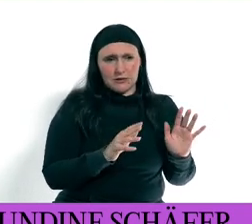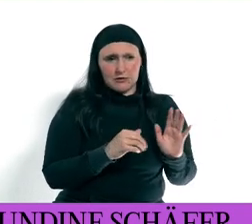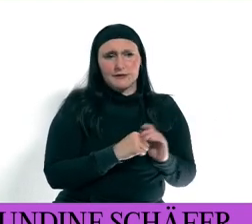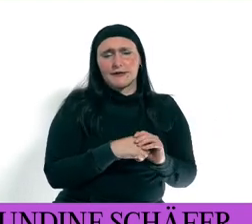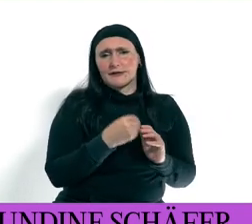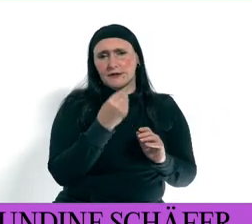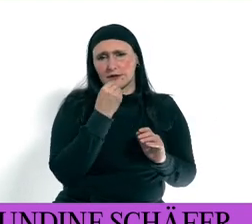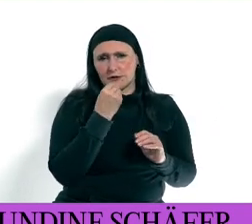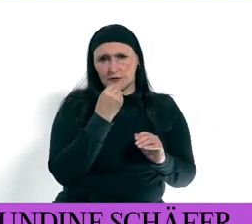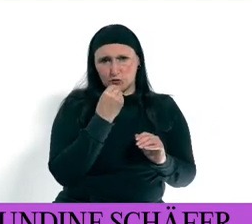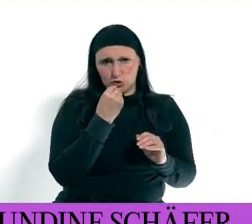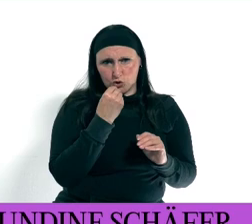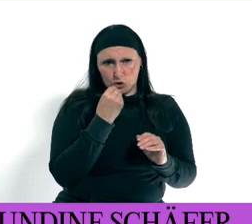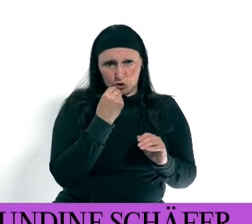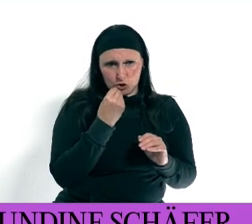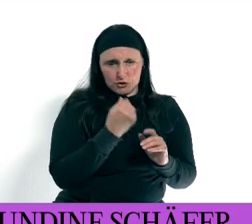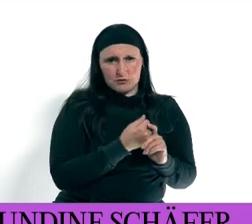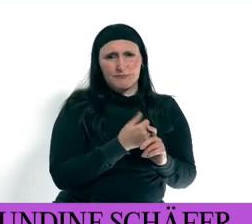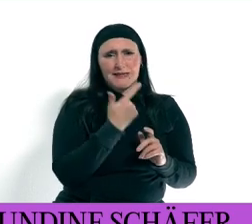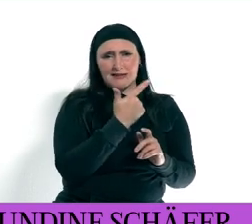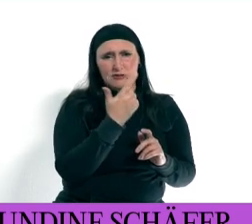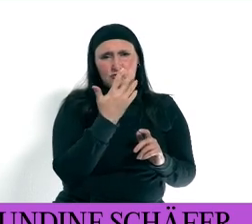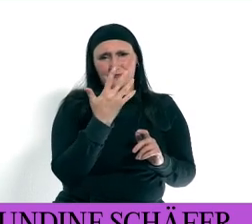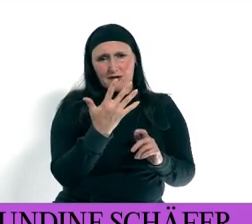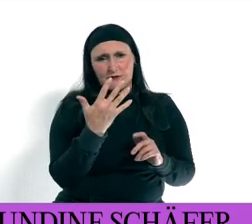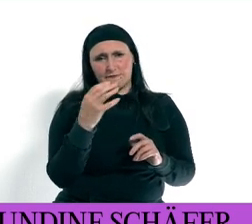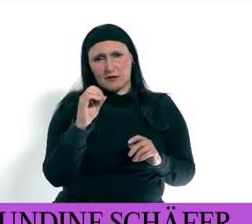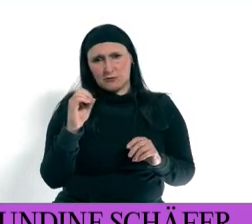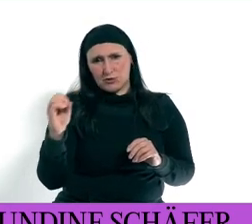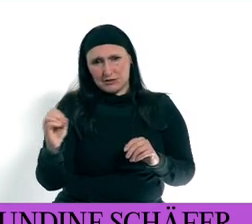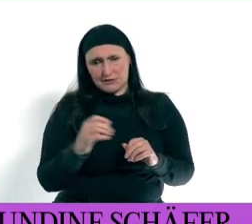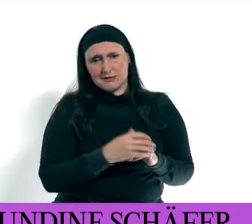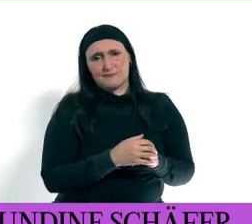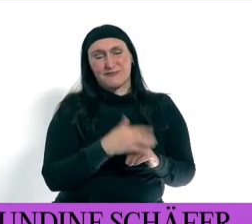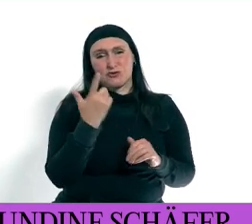kleine Objekte zusammengetragen. Artist worked with ceramic and